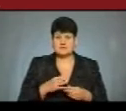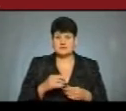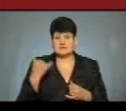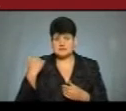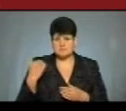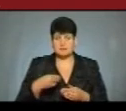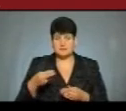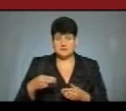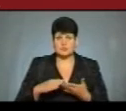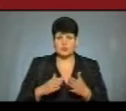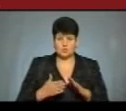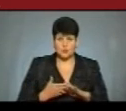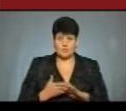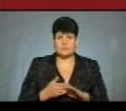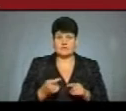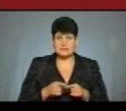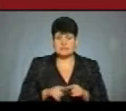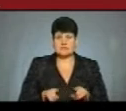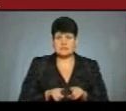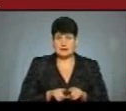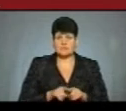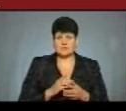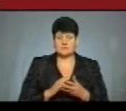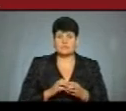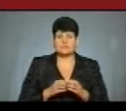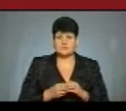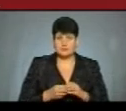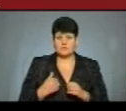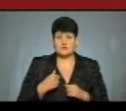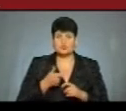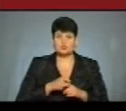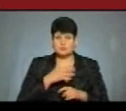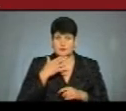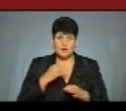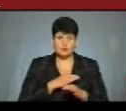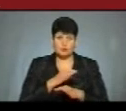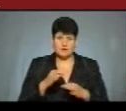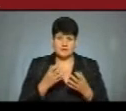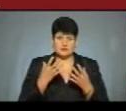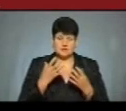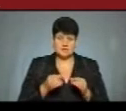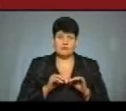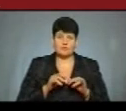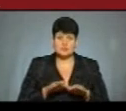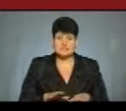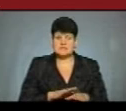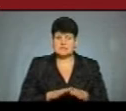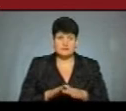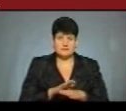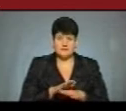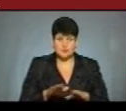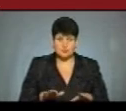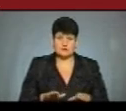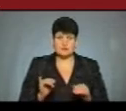договір, меморандум, і це так само становить загрозу, оскільки у нас дуже багато проєктів ще в процесі, нереалізованих, і